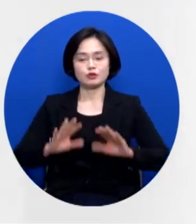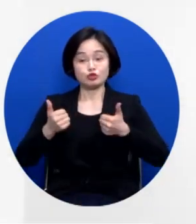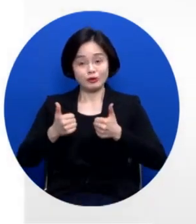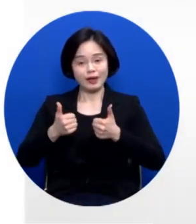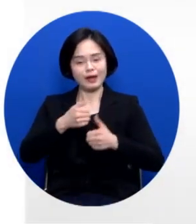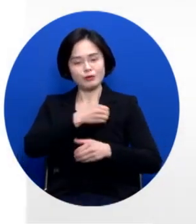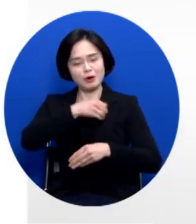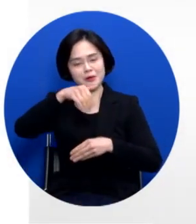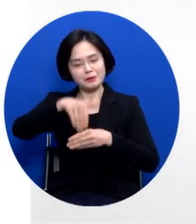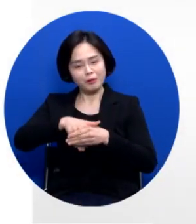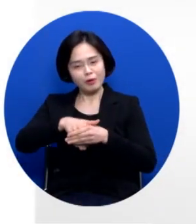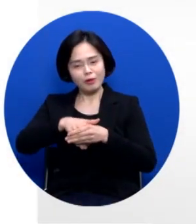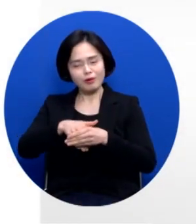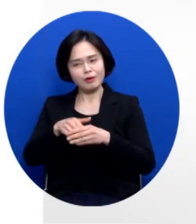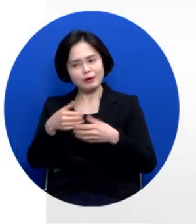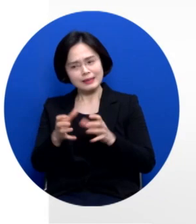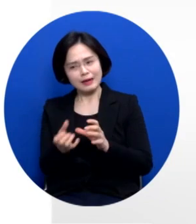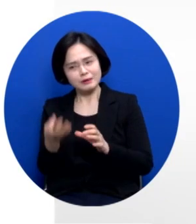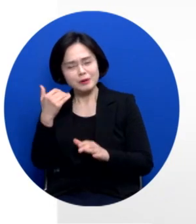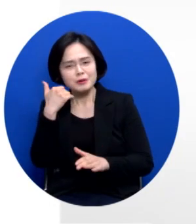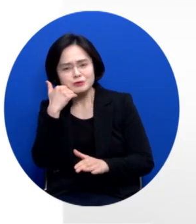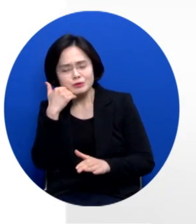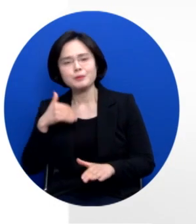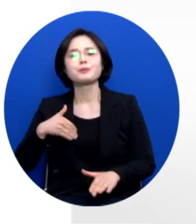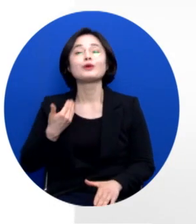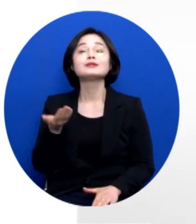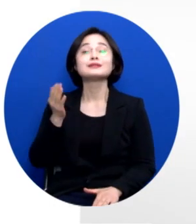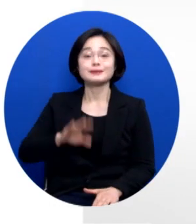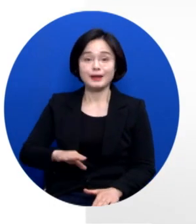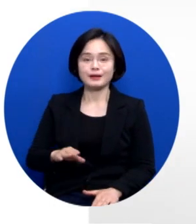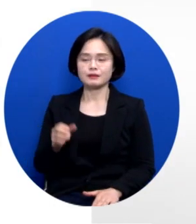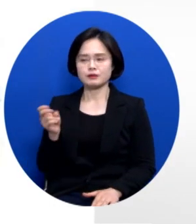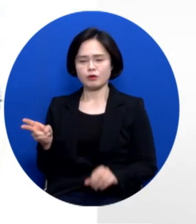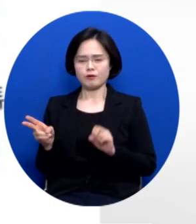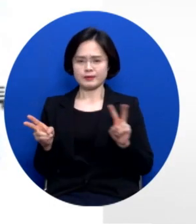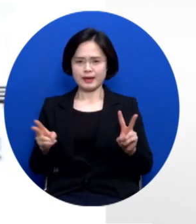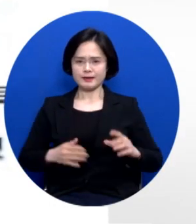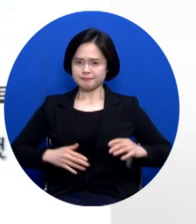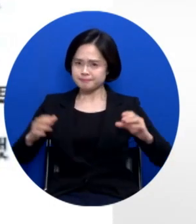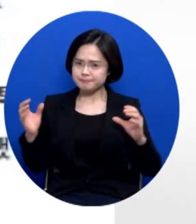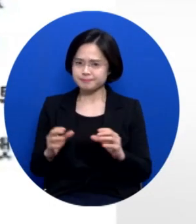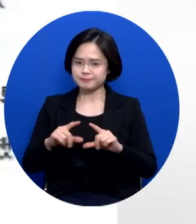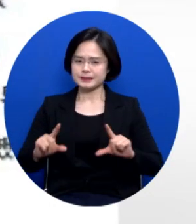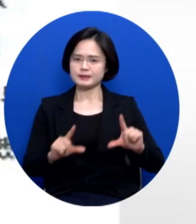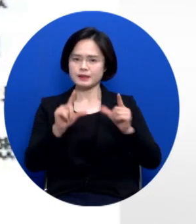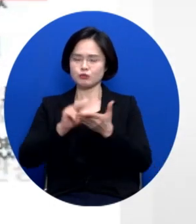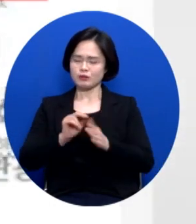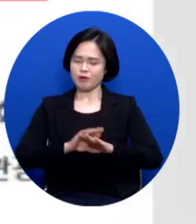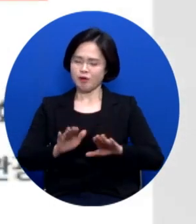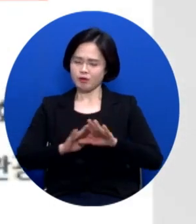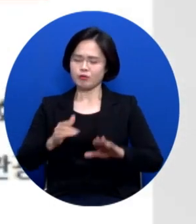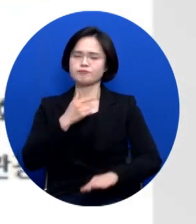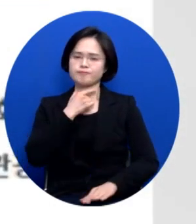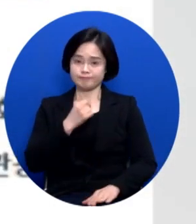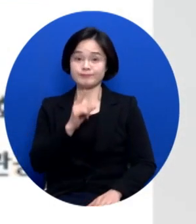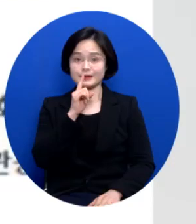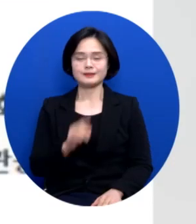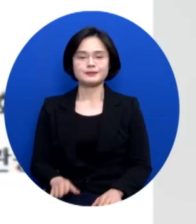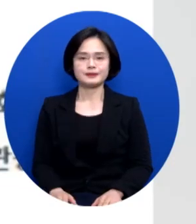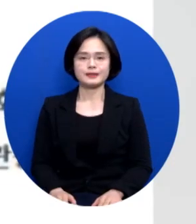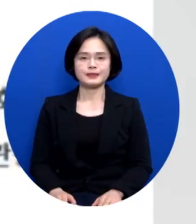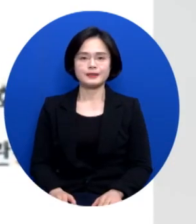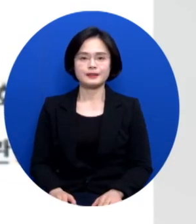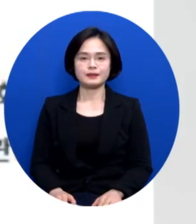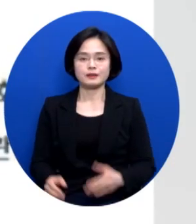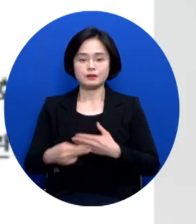모르지만 여야가 힘을 합쳐 함께 민생 문제를 풀어나갔으면 한다고 말했습니다. 또한 의료개혁 등 미래를 위해